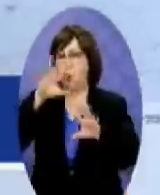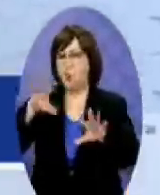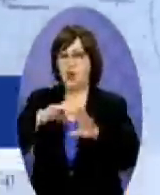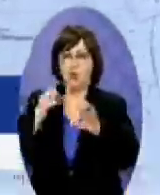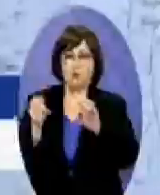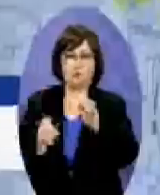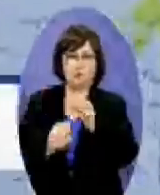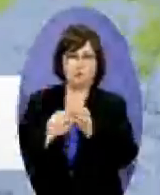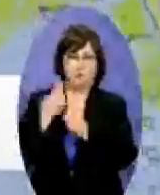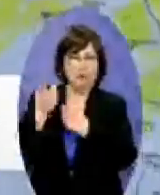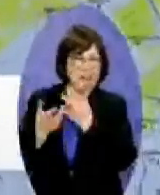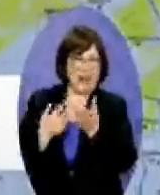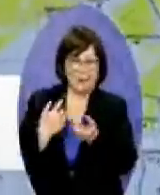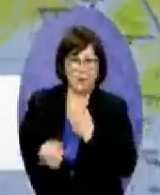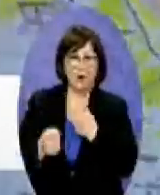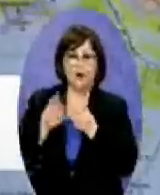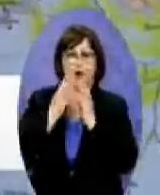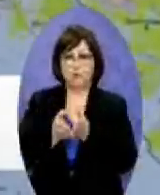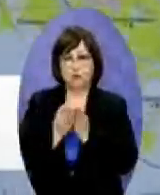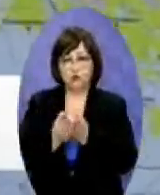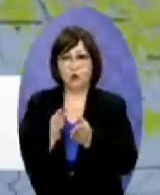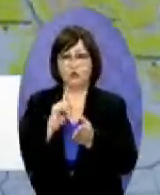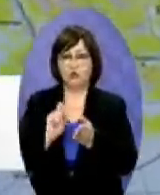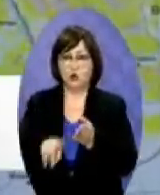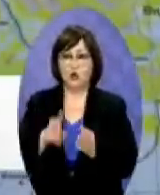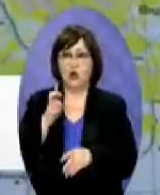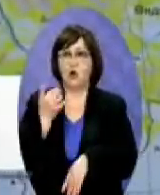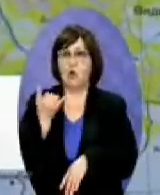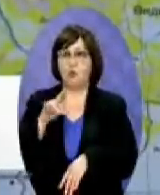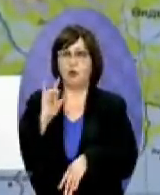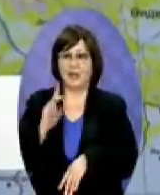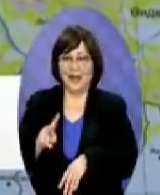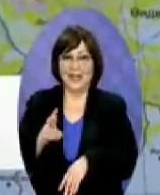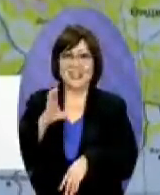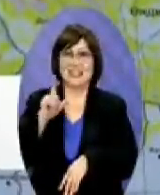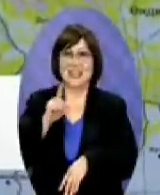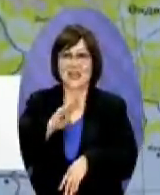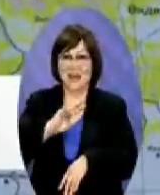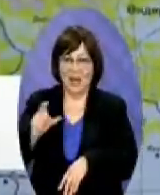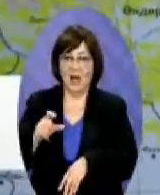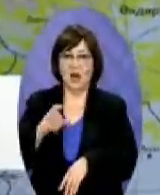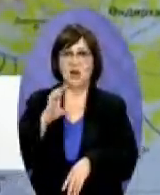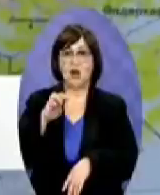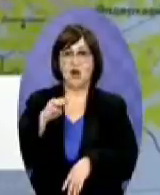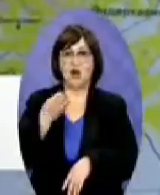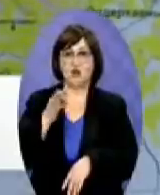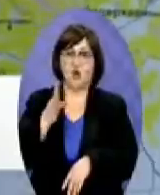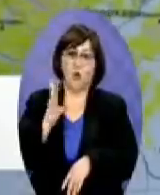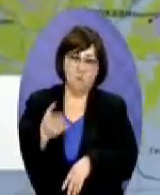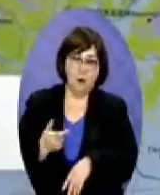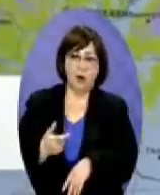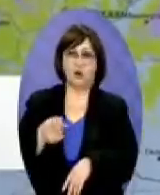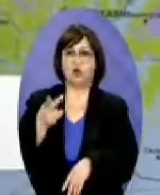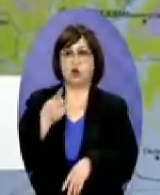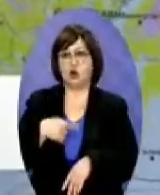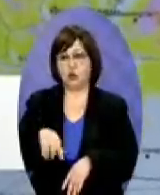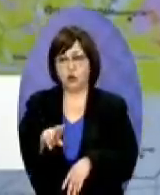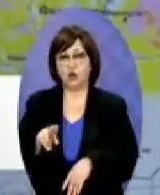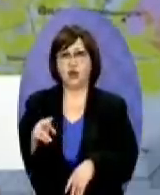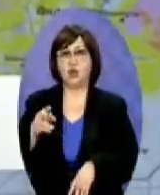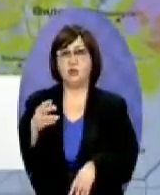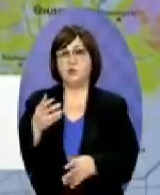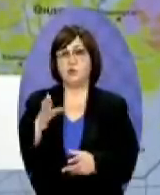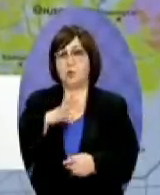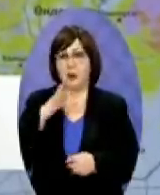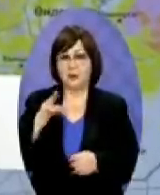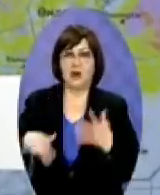бүснүүдэд хөөсгөл, булган, селинг, за энэ төв аймаг, за дорнот тийм